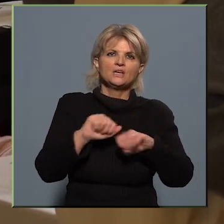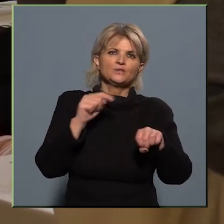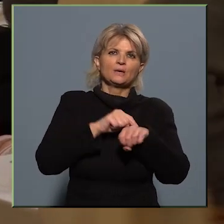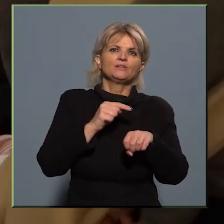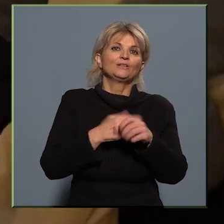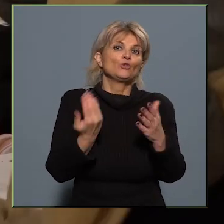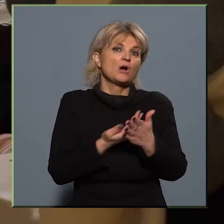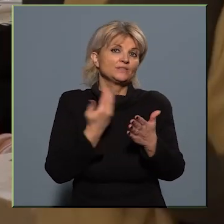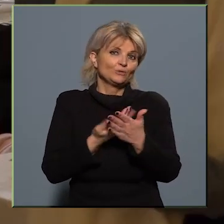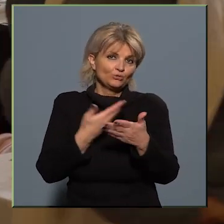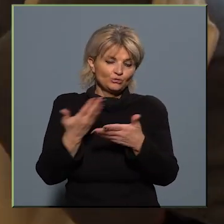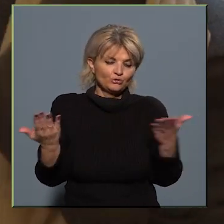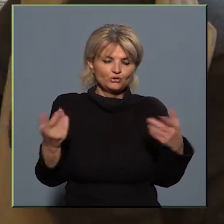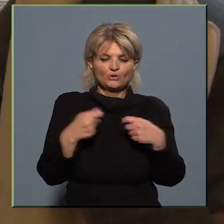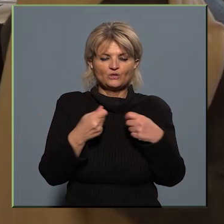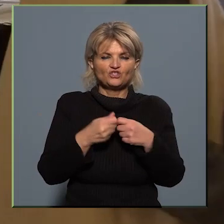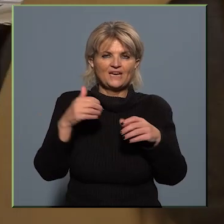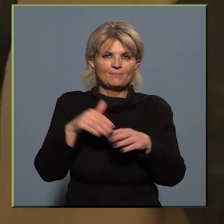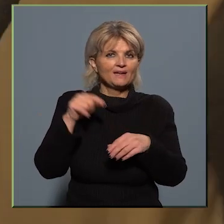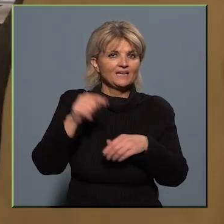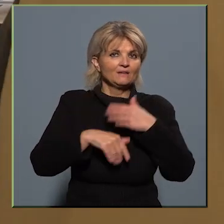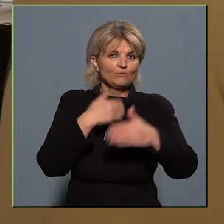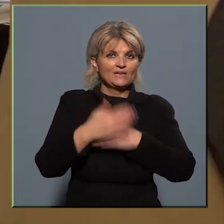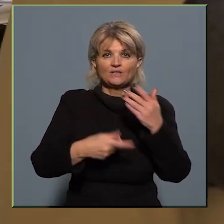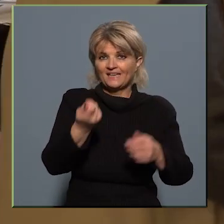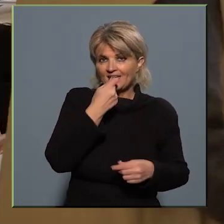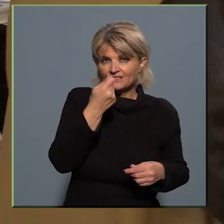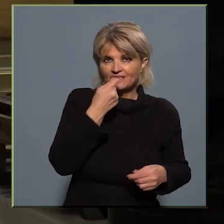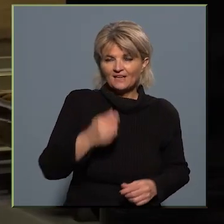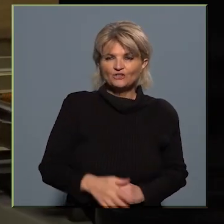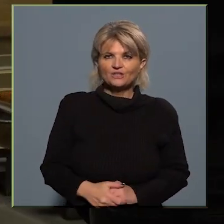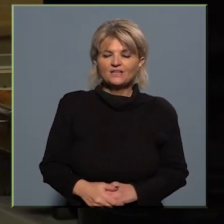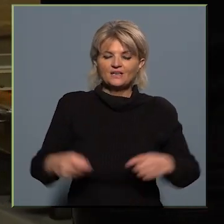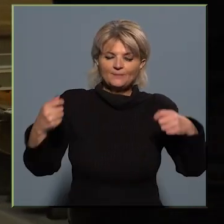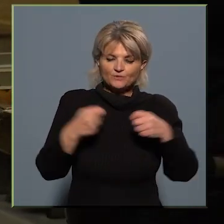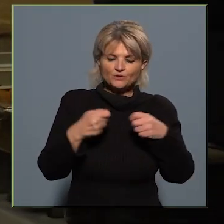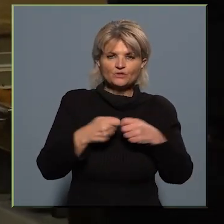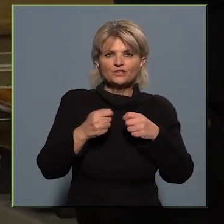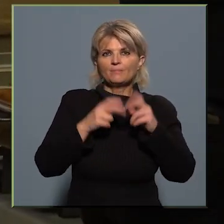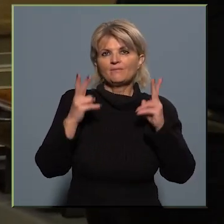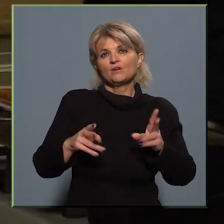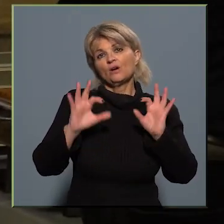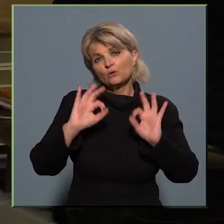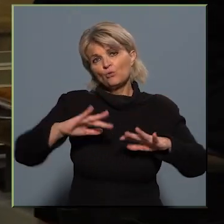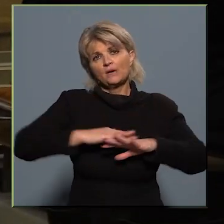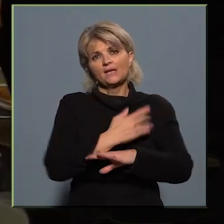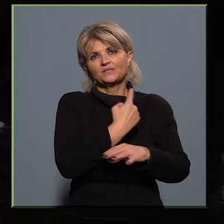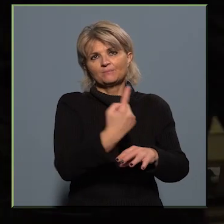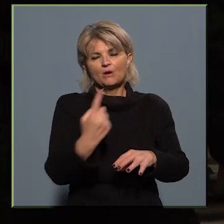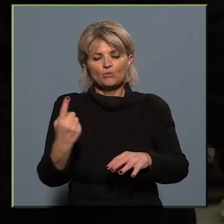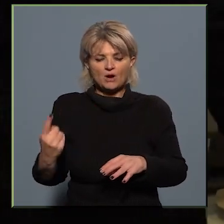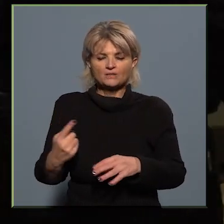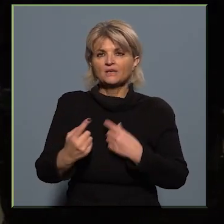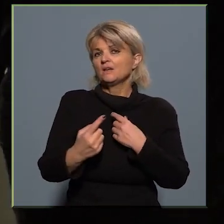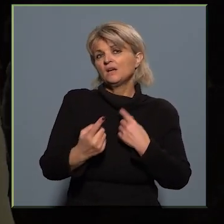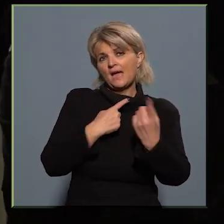hasznos eltöltését közösségben. Itt folyik az étkeztetésük is. Közösségben vannak, jól érzik magukat, keresik